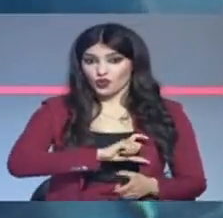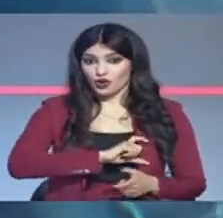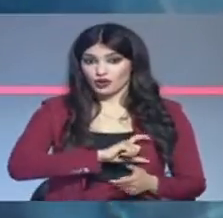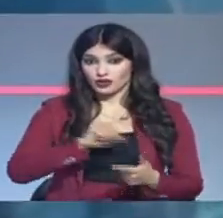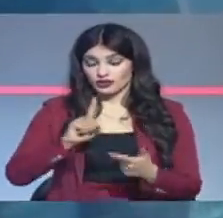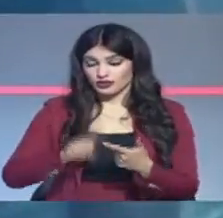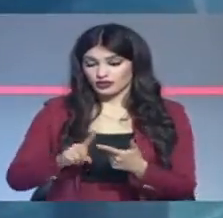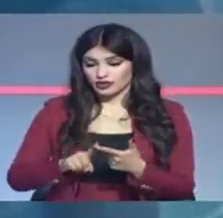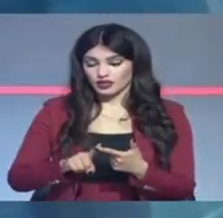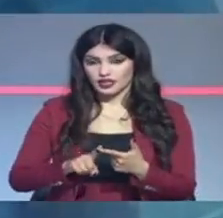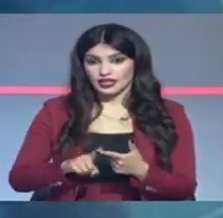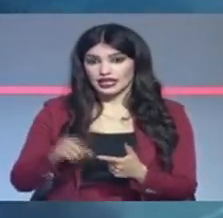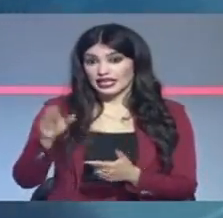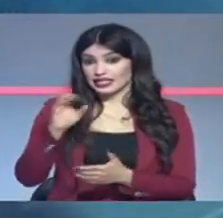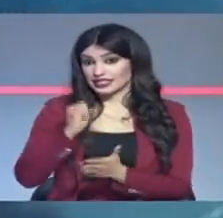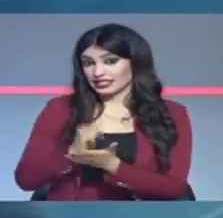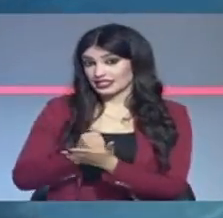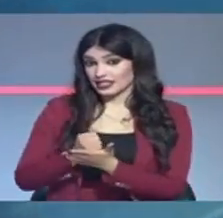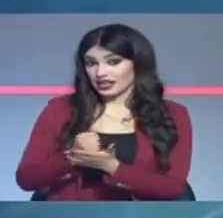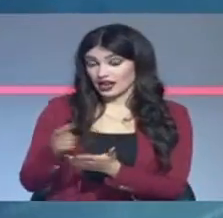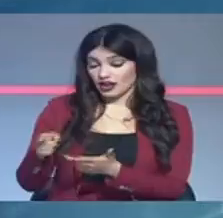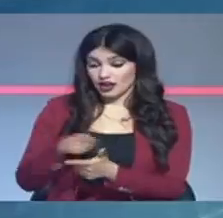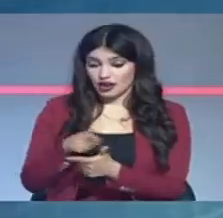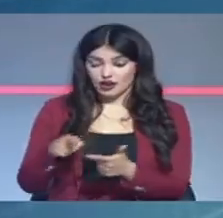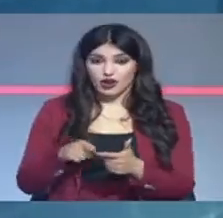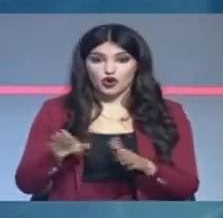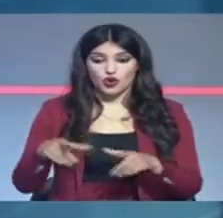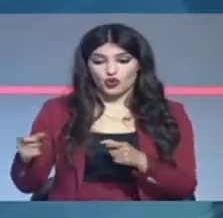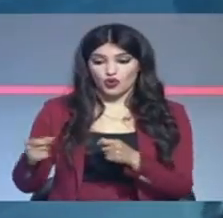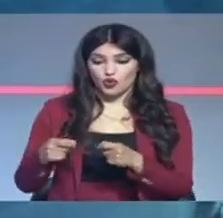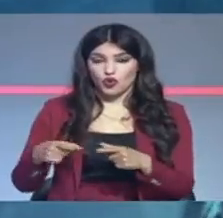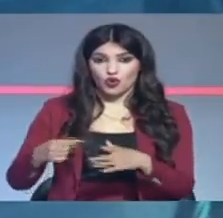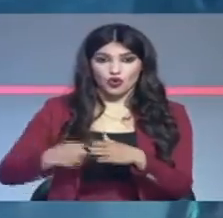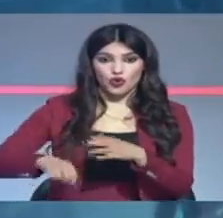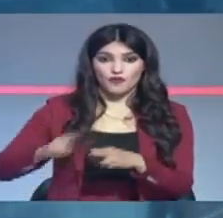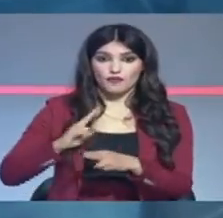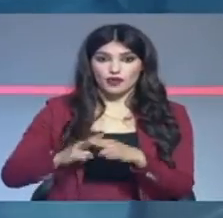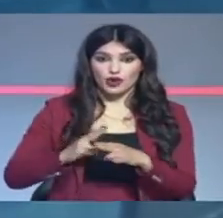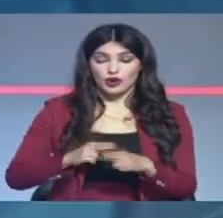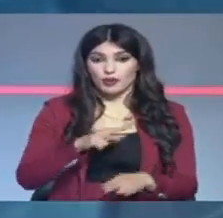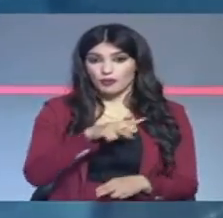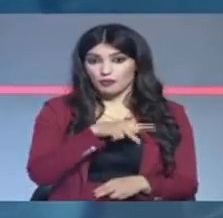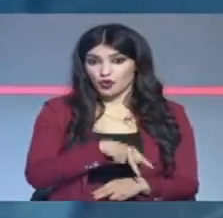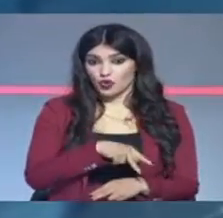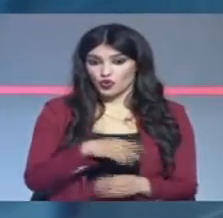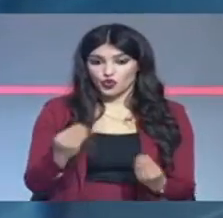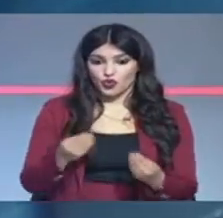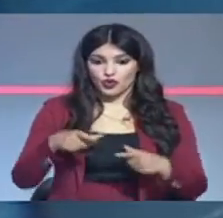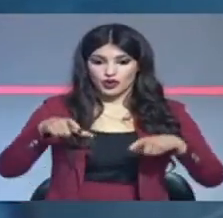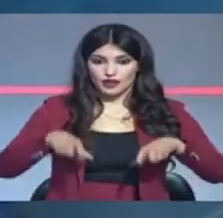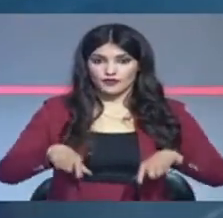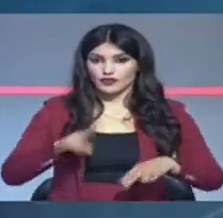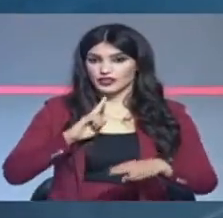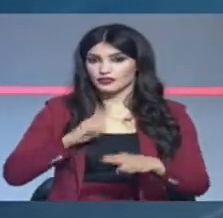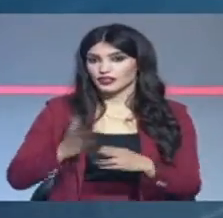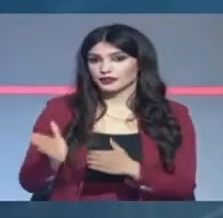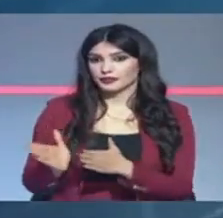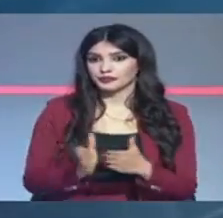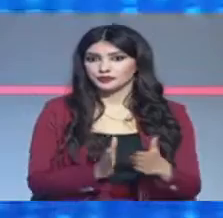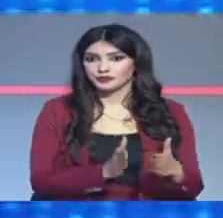السنغاليه فيما يلاقي مواطنه النادي الصحي الس البوركينيه بملئ الطيب المهيري